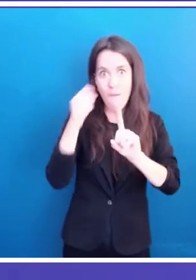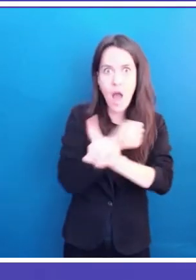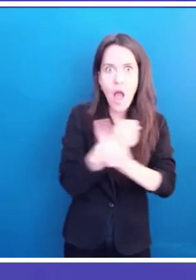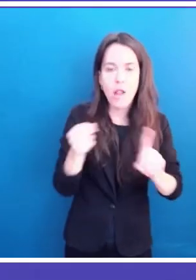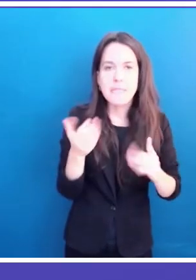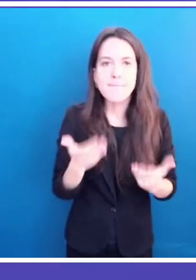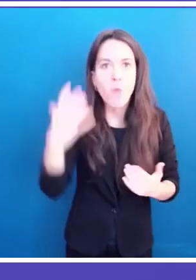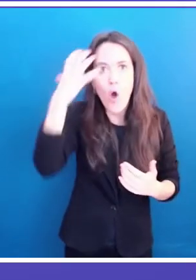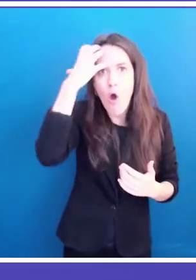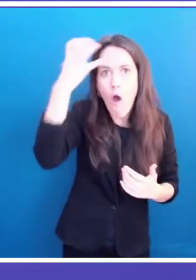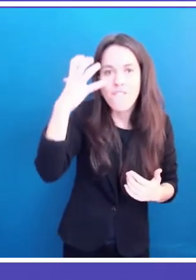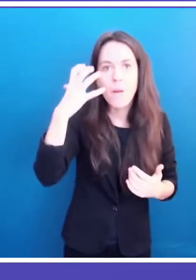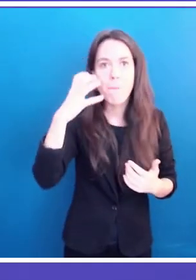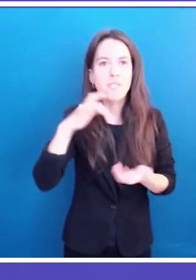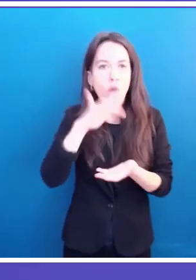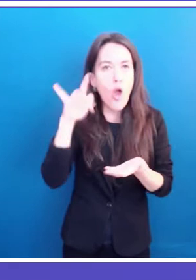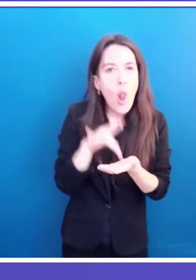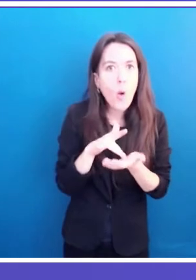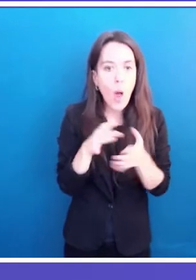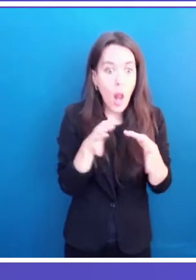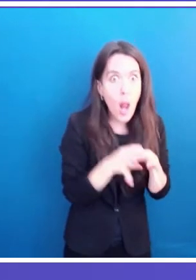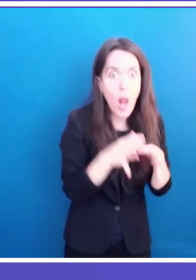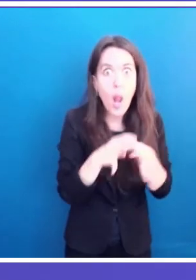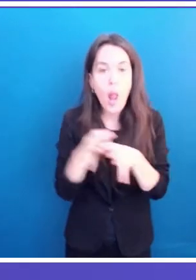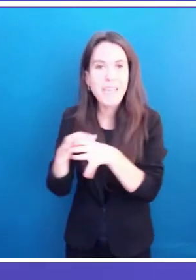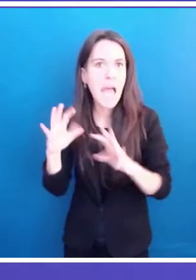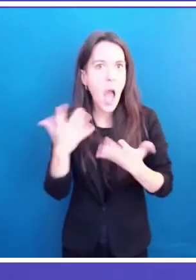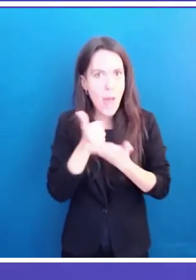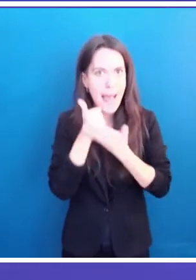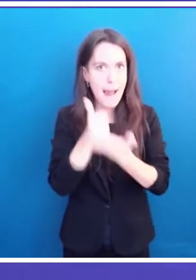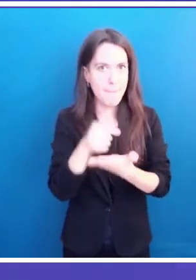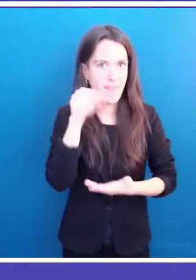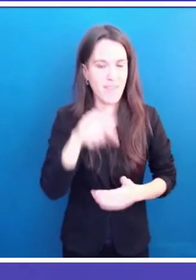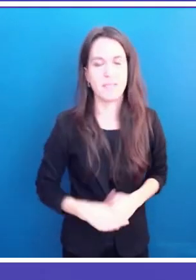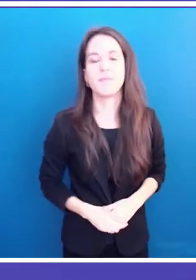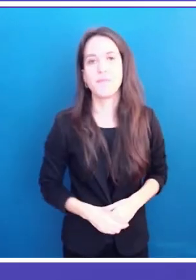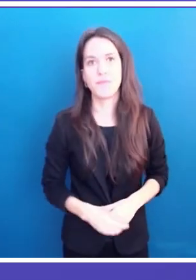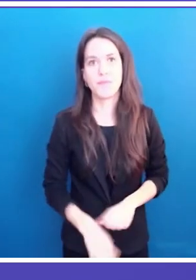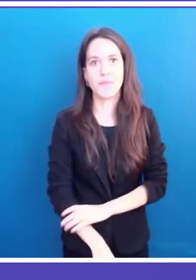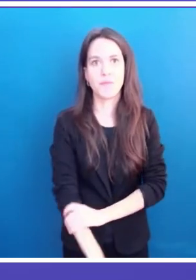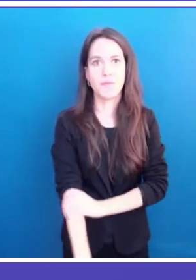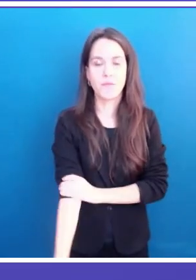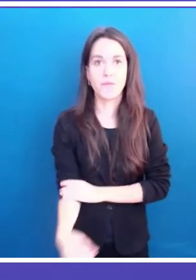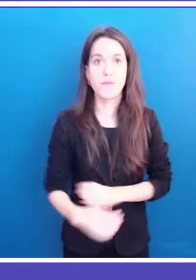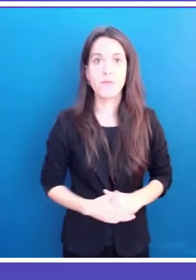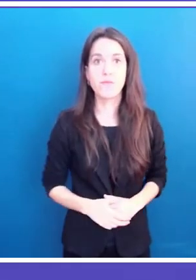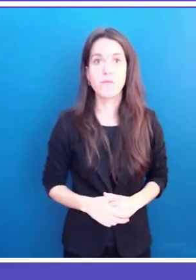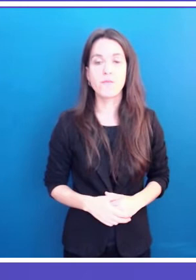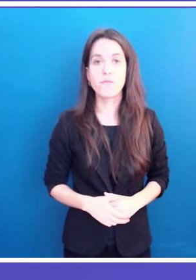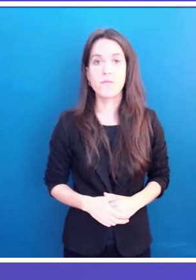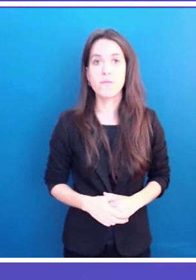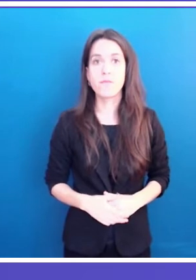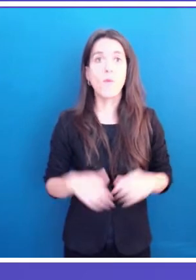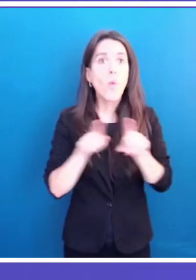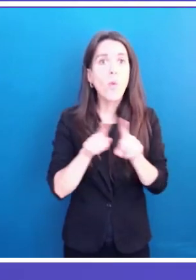عندما أتكلم عن المجتمعات المحلية والإقليمية، أتكلم هنا عن المناطق، عن البلديات التي يجب عليها أن تتمتع